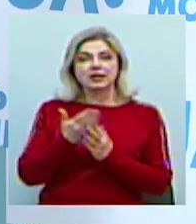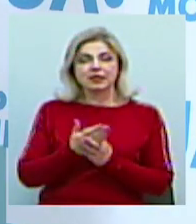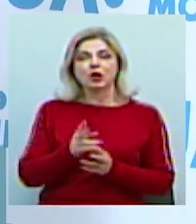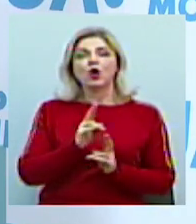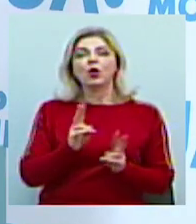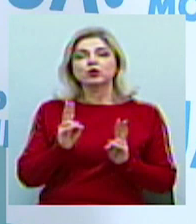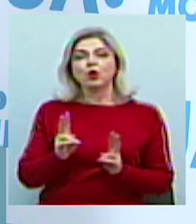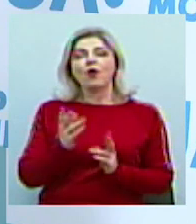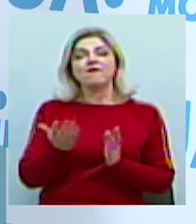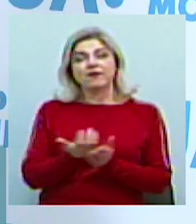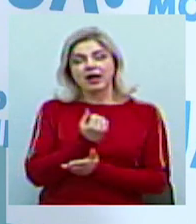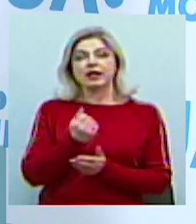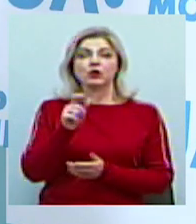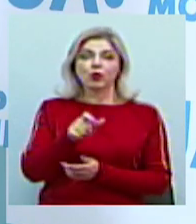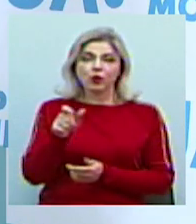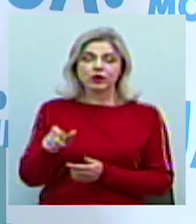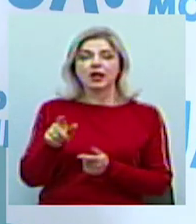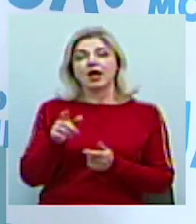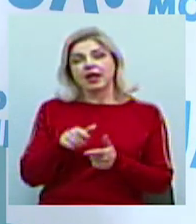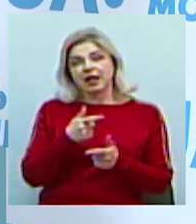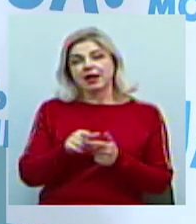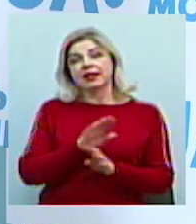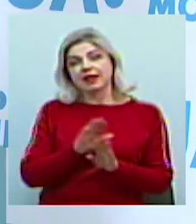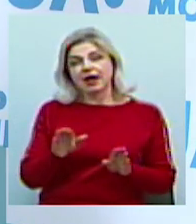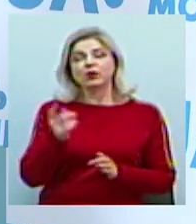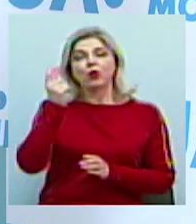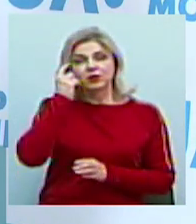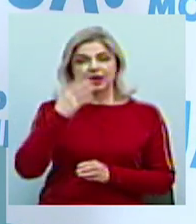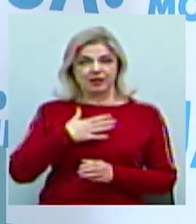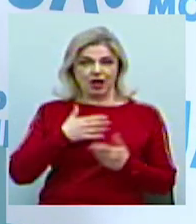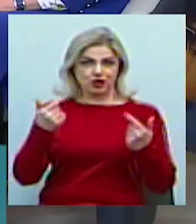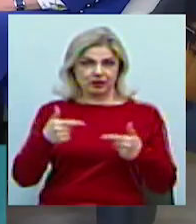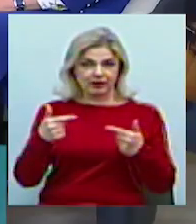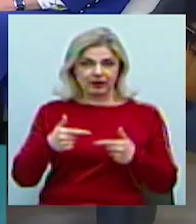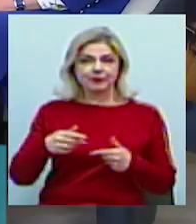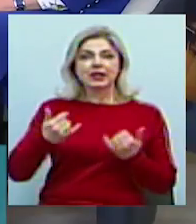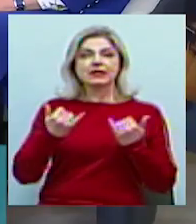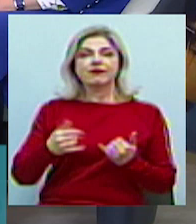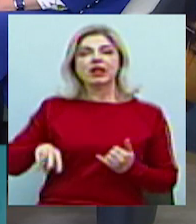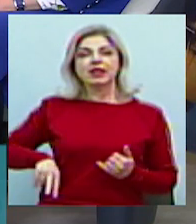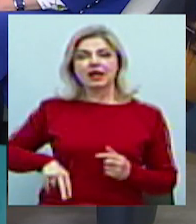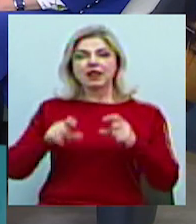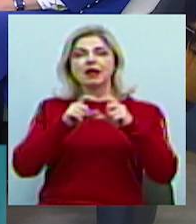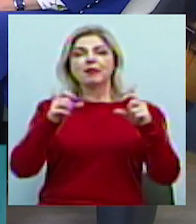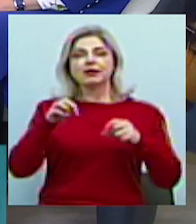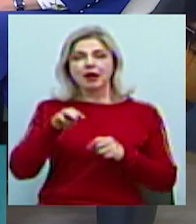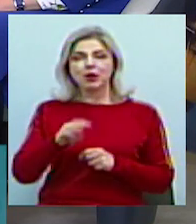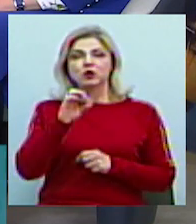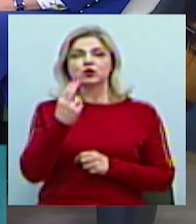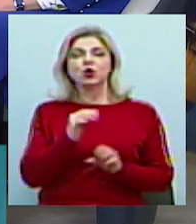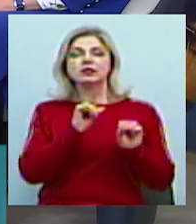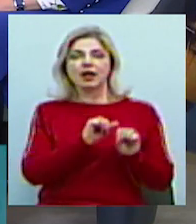від монетизації громадяни чи ні, дізнаємось у наших спікерів. Сьогодні в студії директорка Департаменту соціального захисту